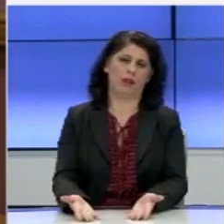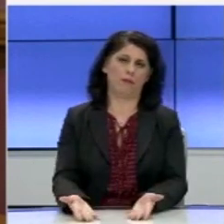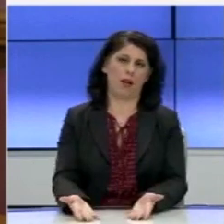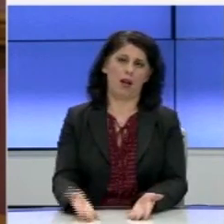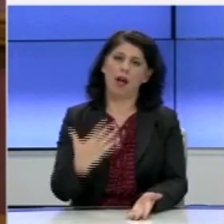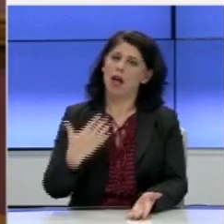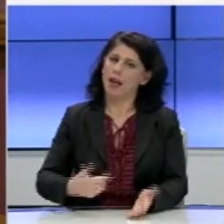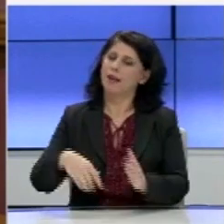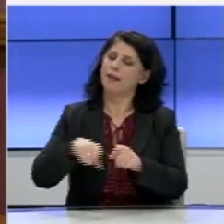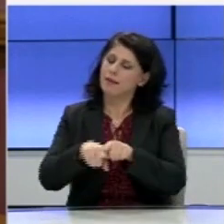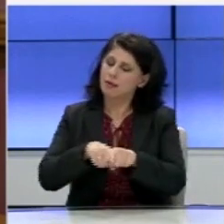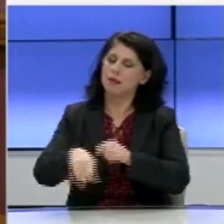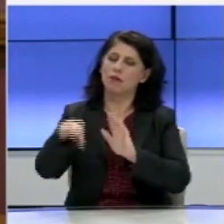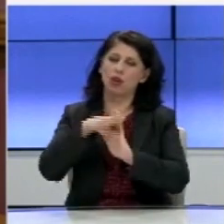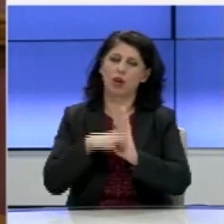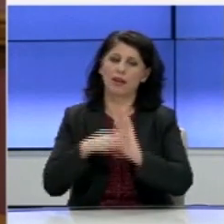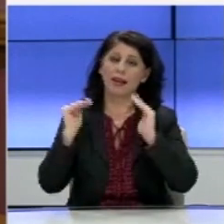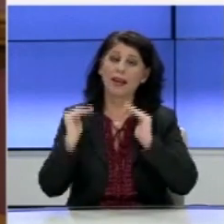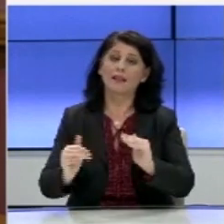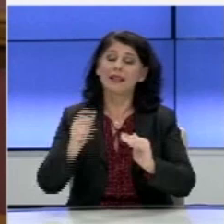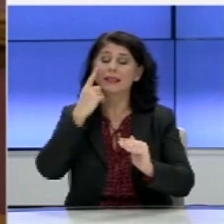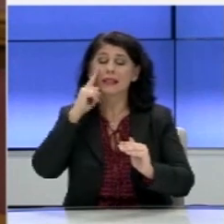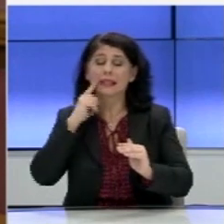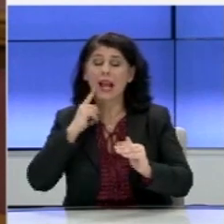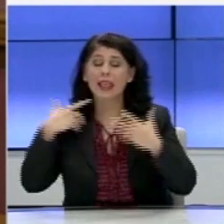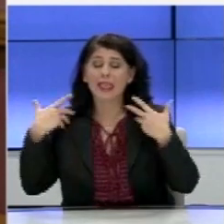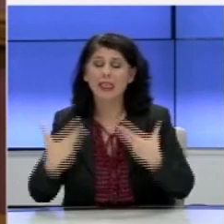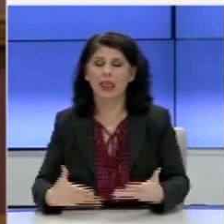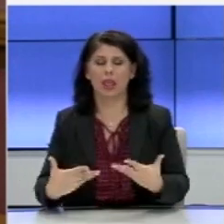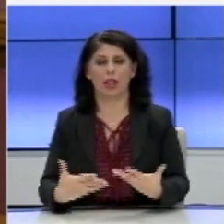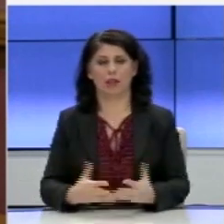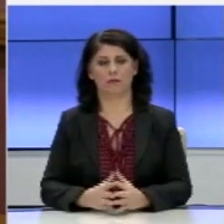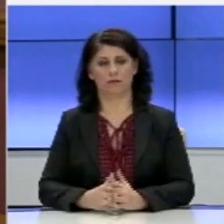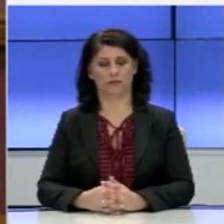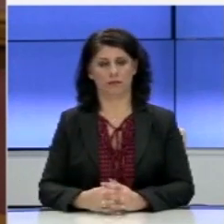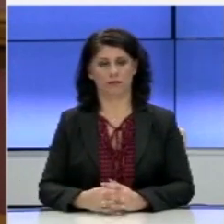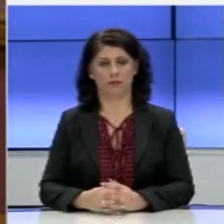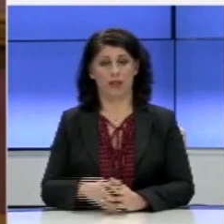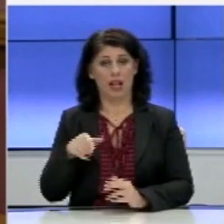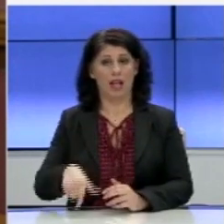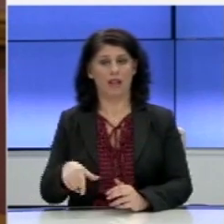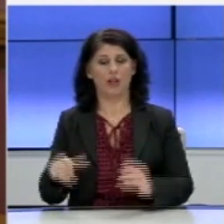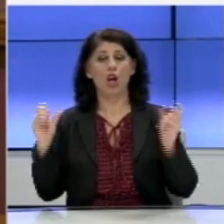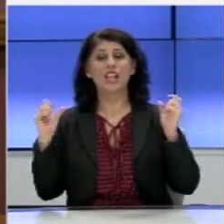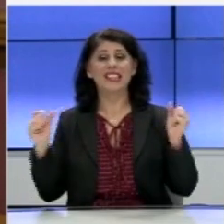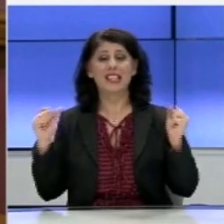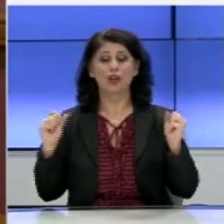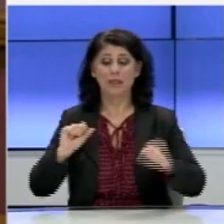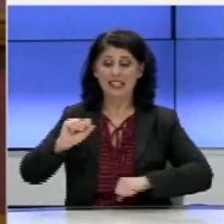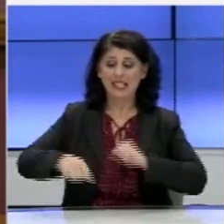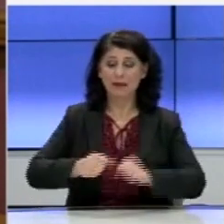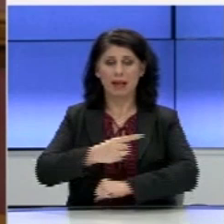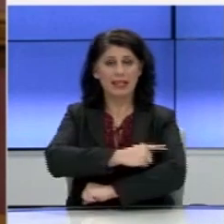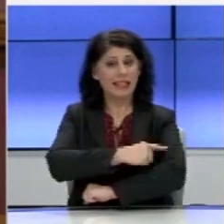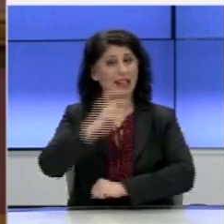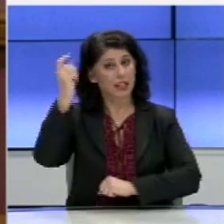να κάνει όμως με τον κανόνα, κύριε Πρόεδρε, και η κατάσταση είναι τραγική. Και εδώ το υγειονομικό κίνημα, αν θέλετε οι